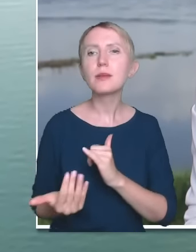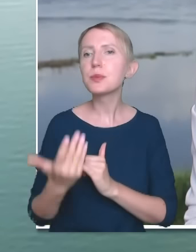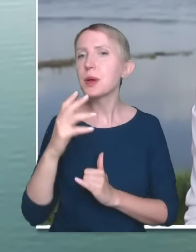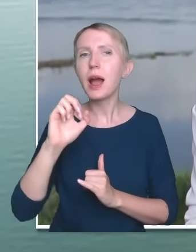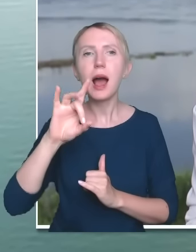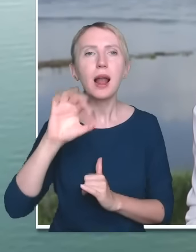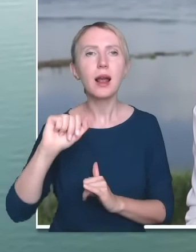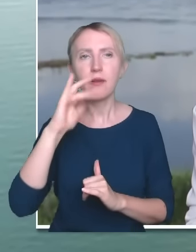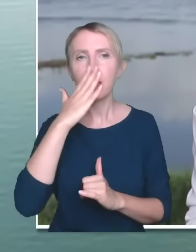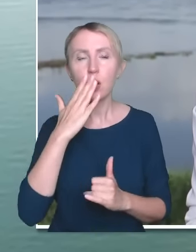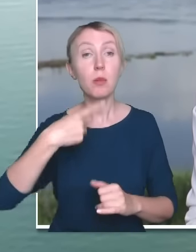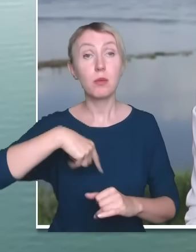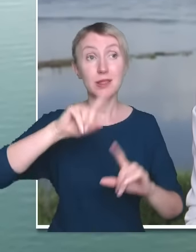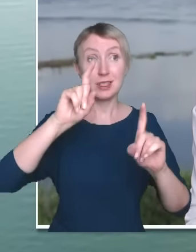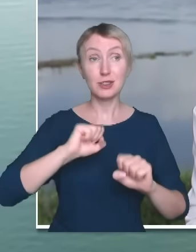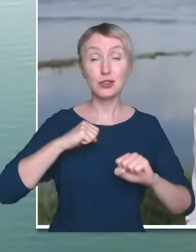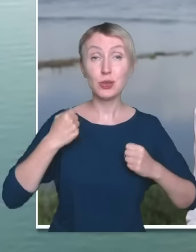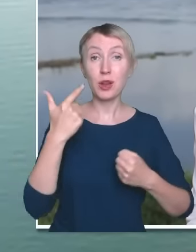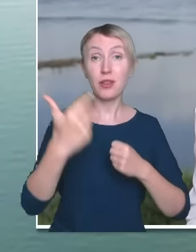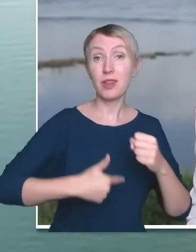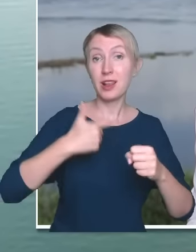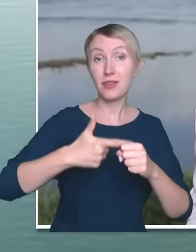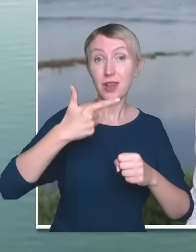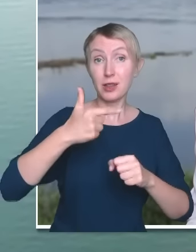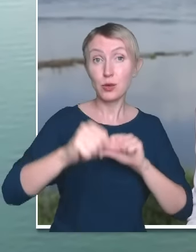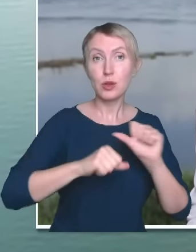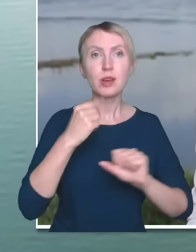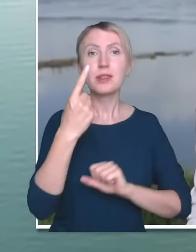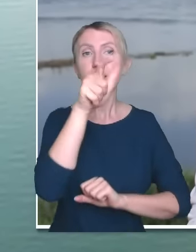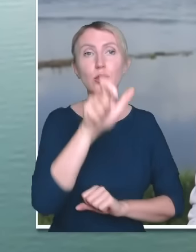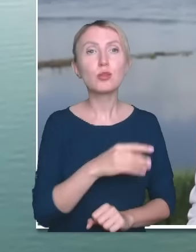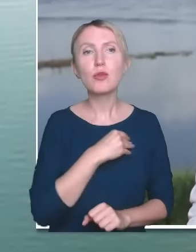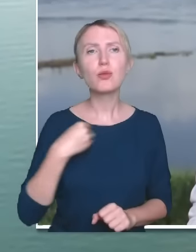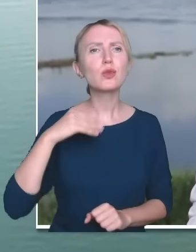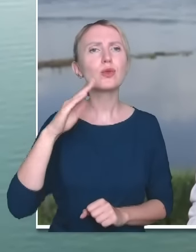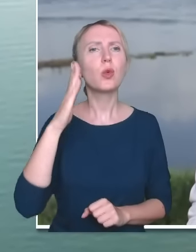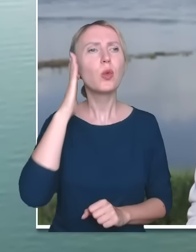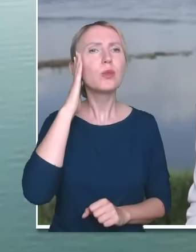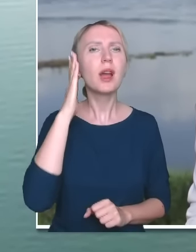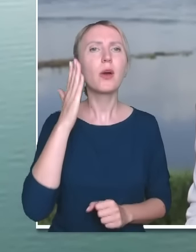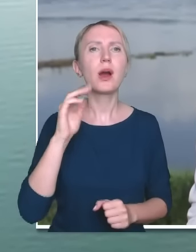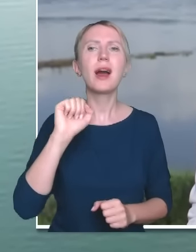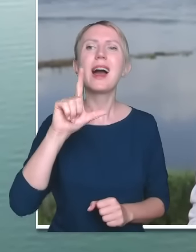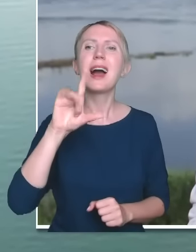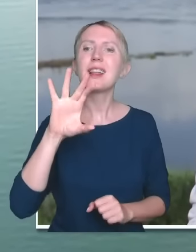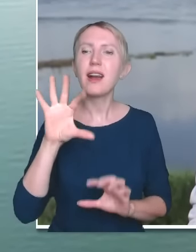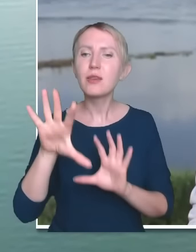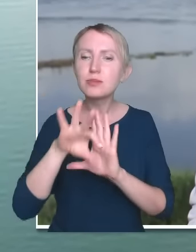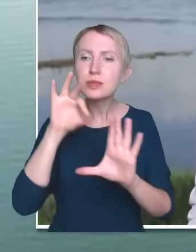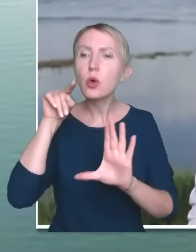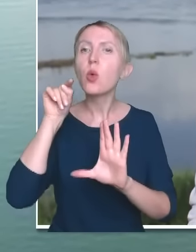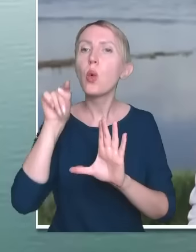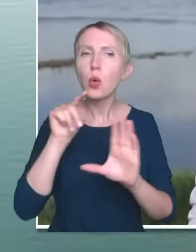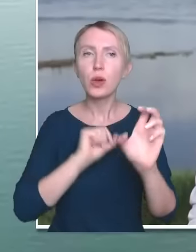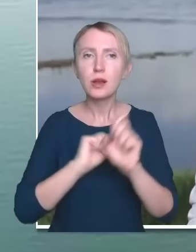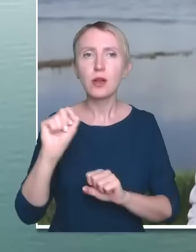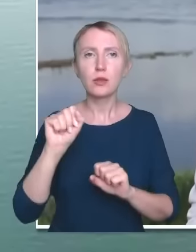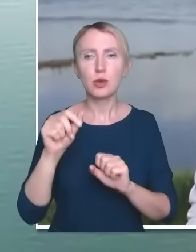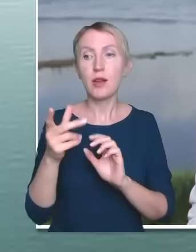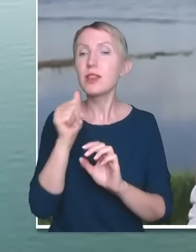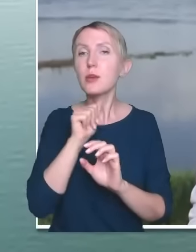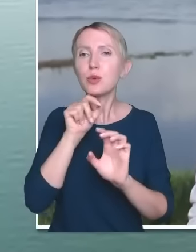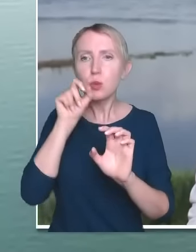rozpoczynaliśmy działania w 2022 roku, jedna jedyna osoba w Polsce potrafiła w ogóle algę oznaczyć jako obecną w pobieranych